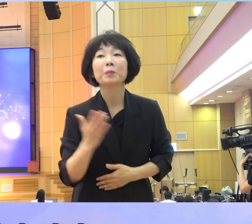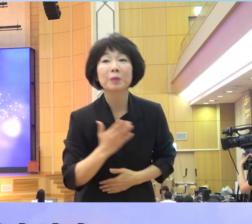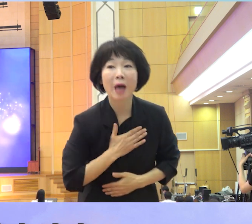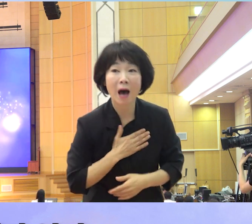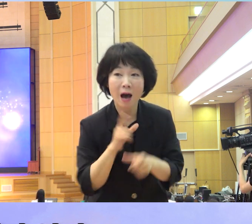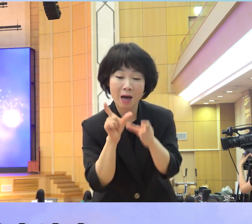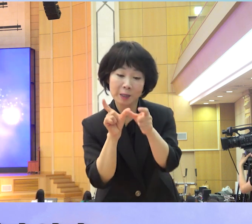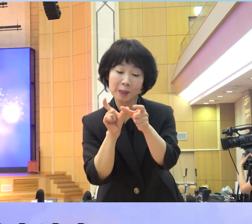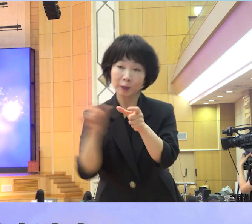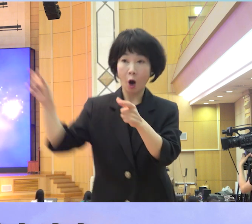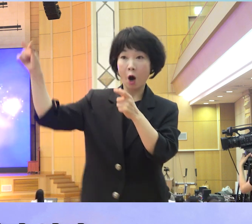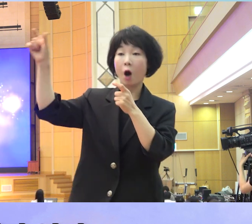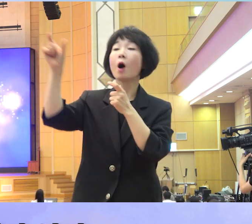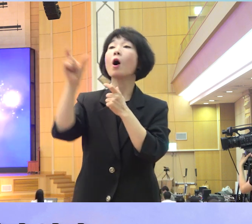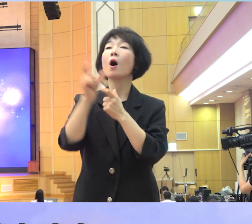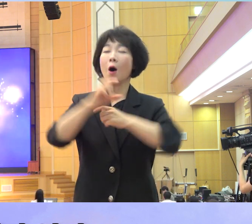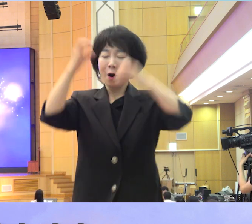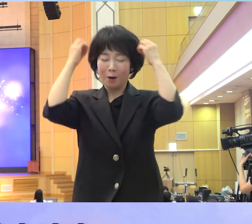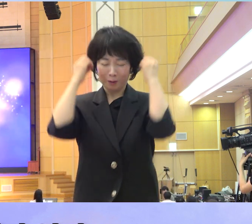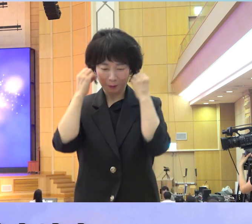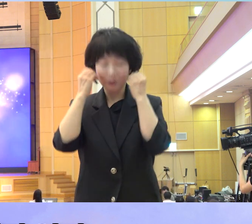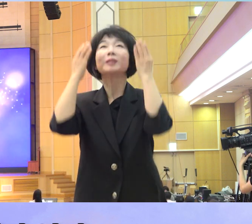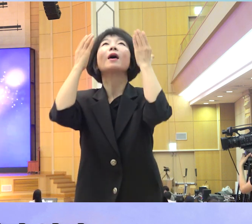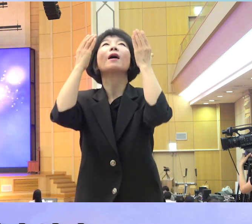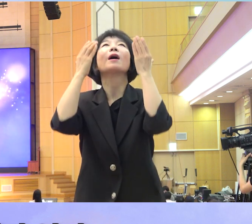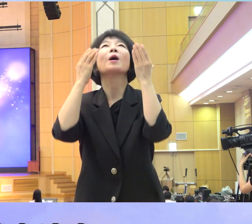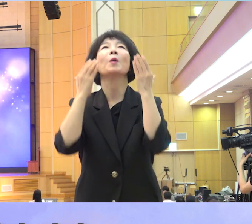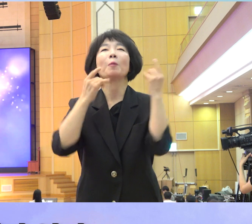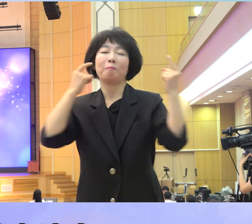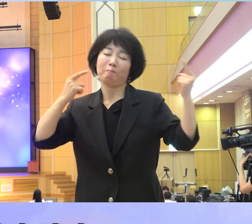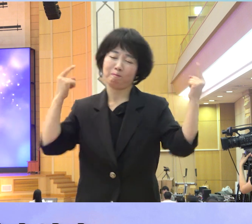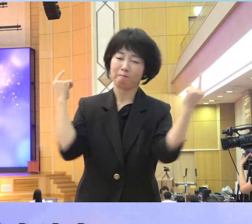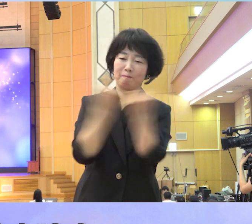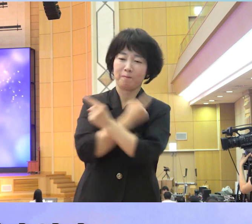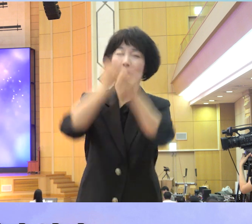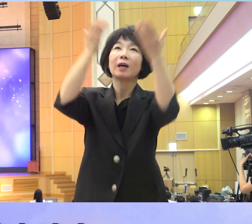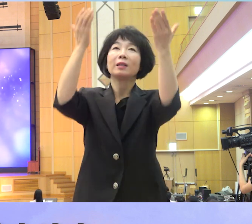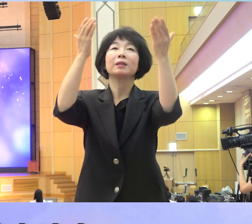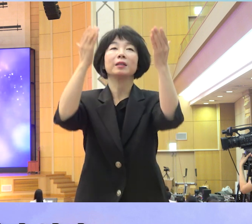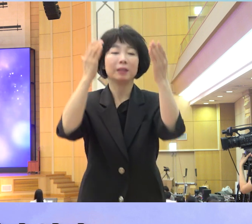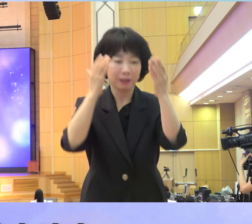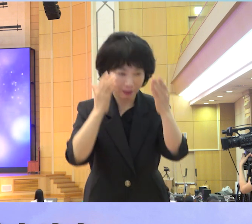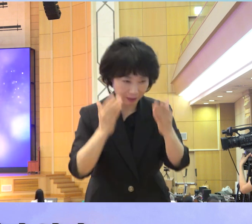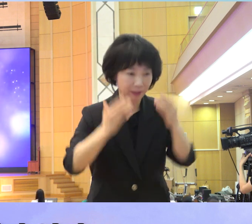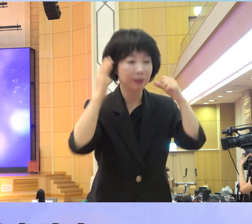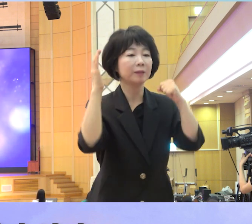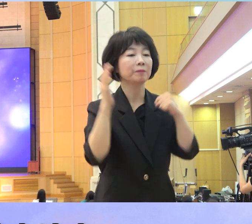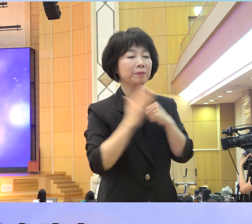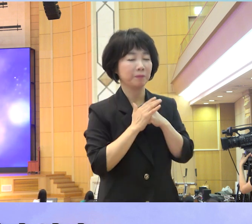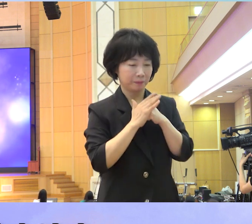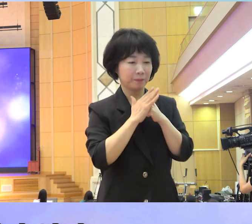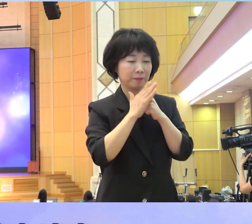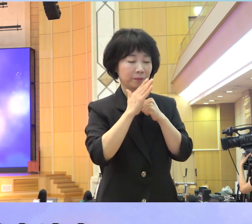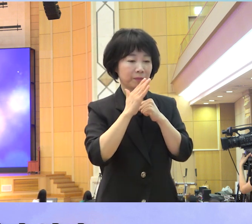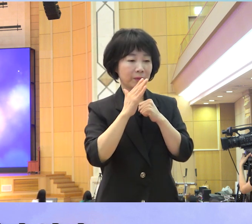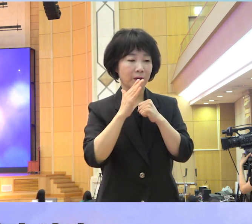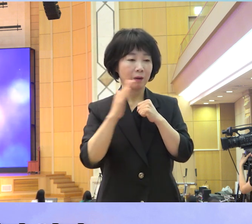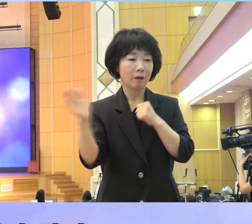말씀들이 나를 더욱 새롭게 하니